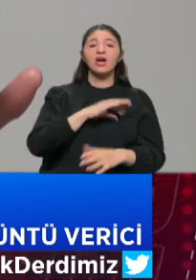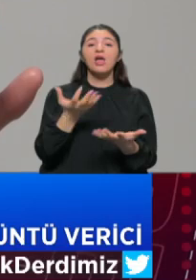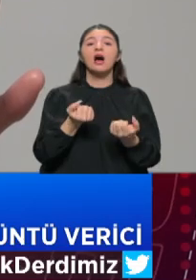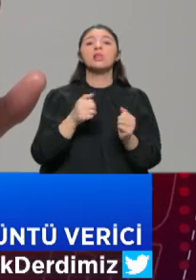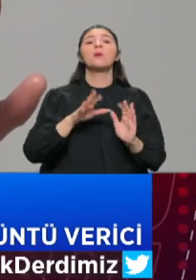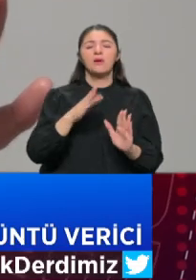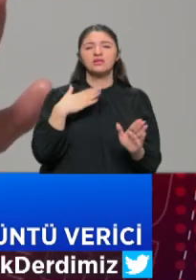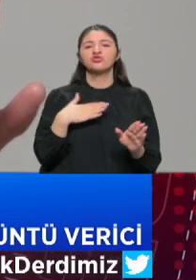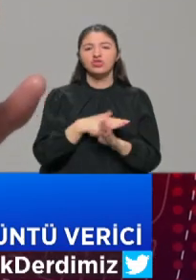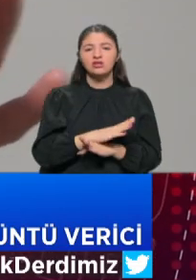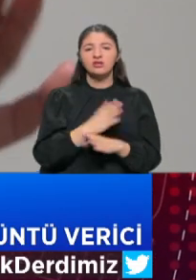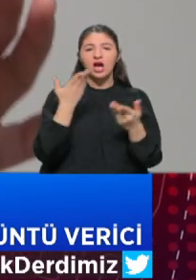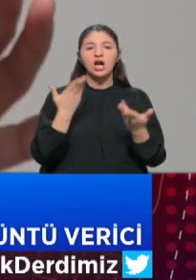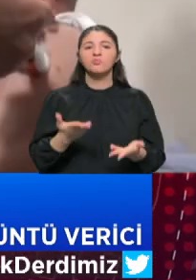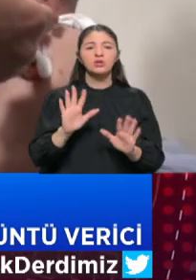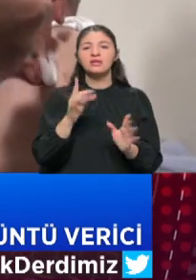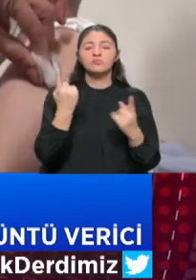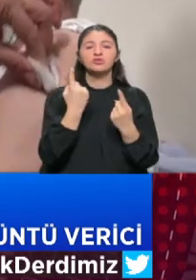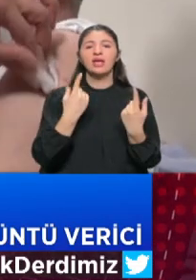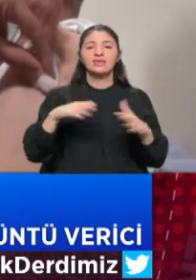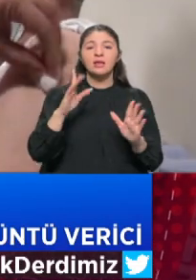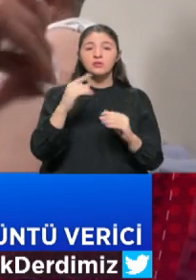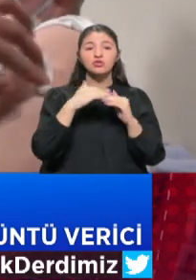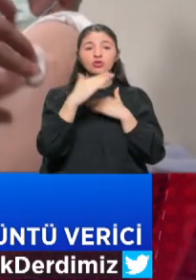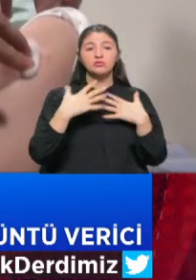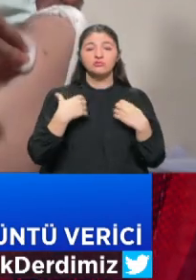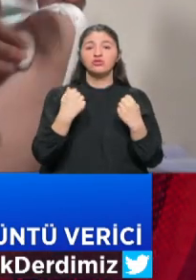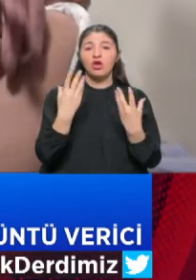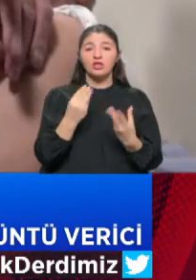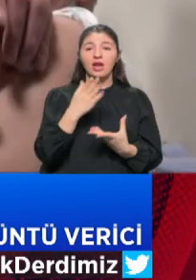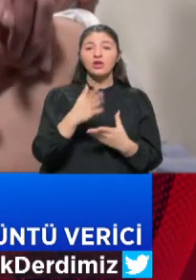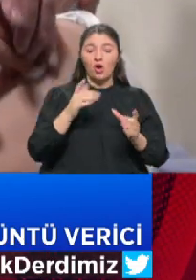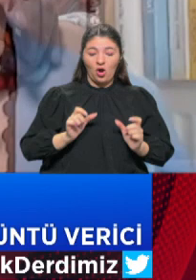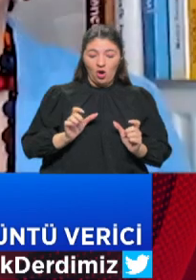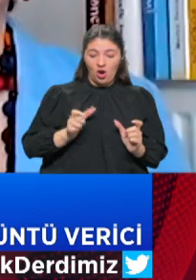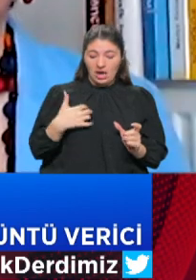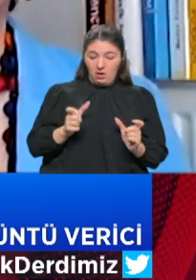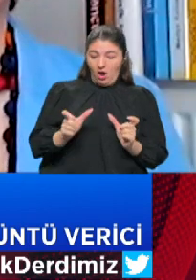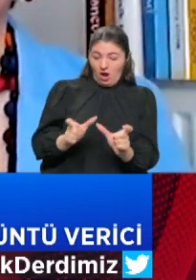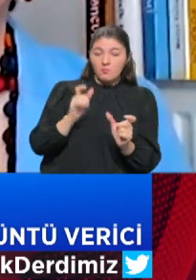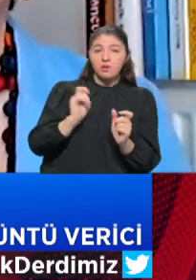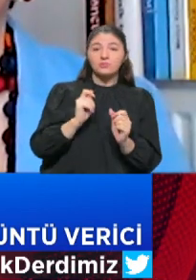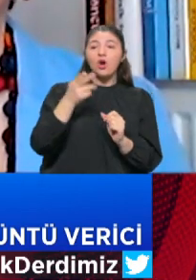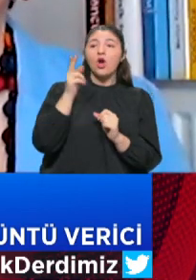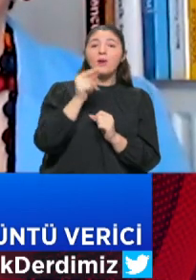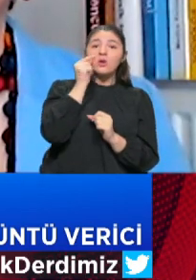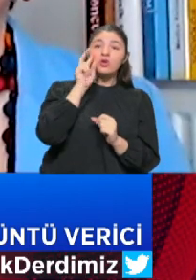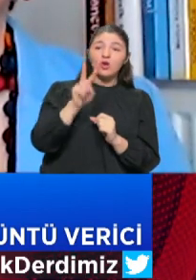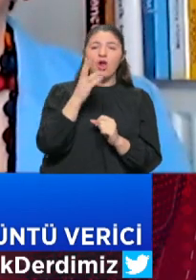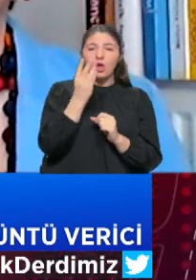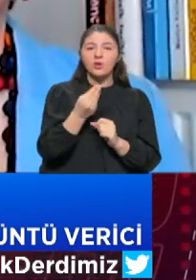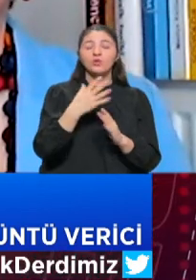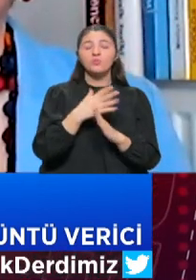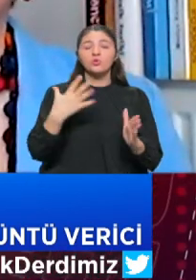yararlanmak gerçekten de kabul edilebilir bir durum değil bir halk sağlıkçısı olarak önleye bileceğimiz ürünlere tanıklık etmekten